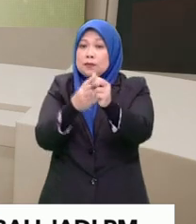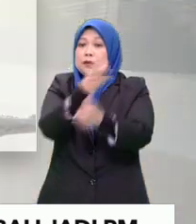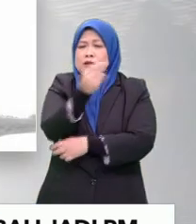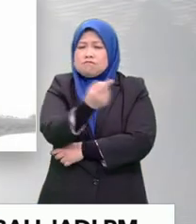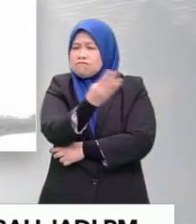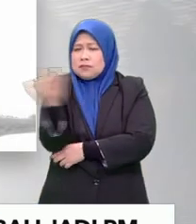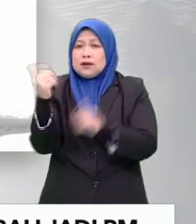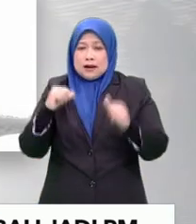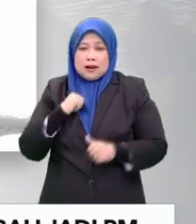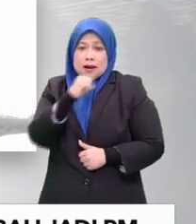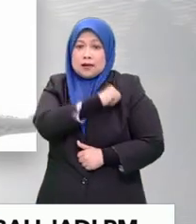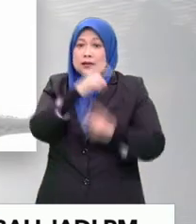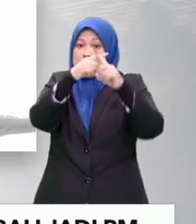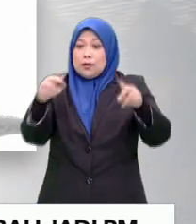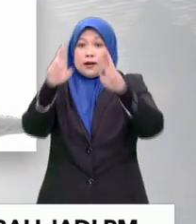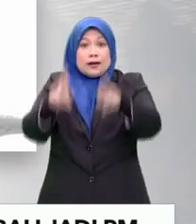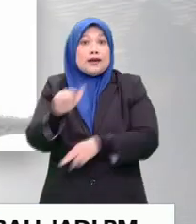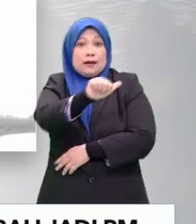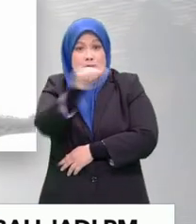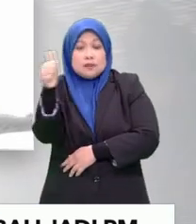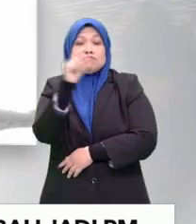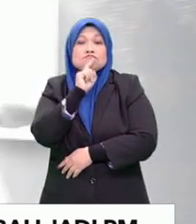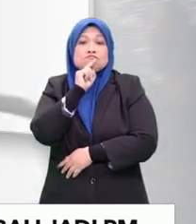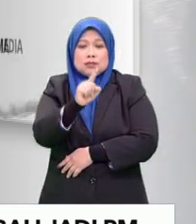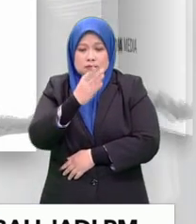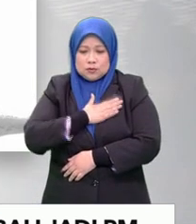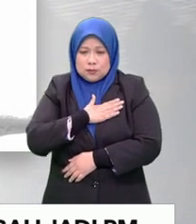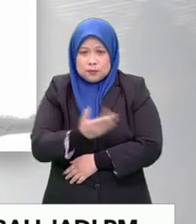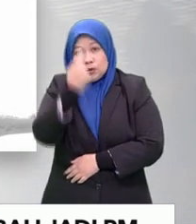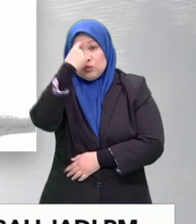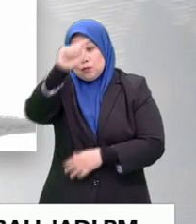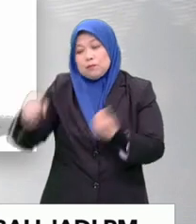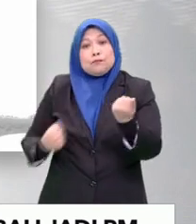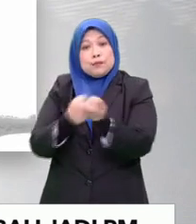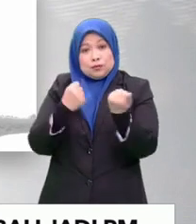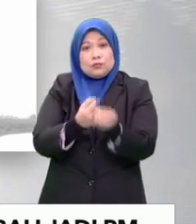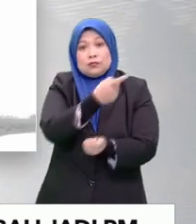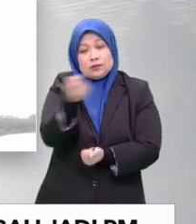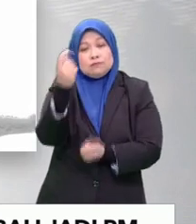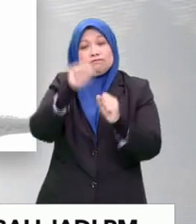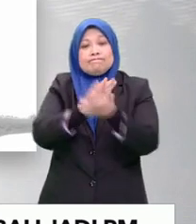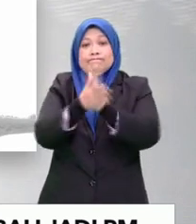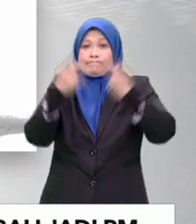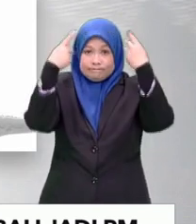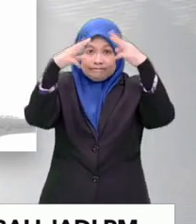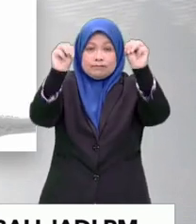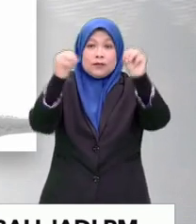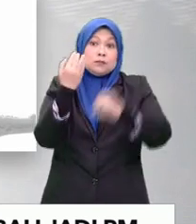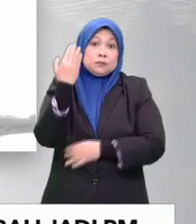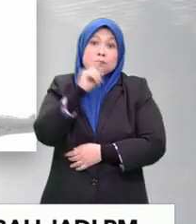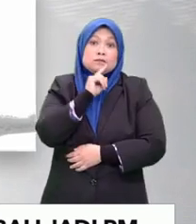serta beberapa orang ahli dewan rakyat lain telah memberikan komitmen untuk menyokong beliau sebagai Perdana Menteri